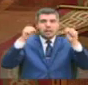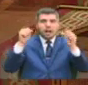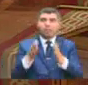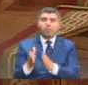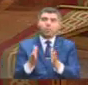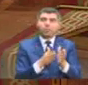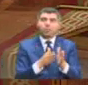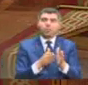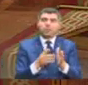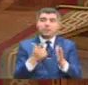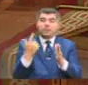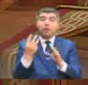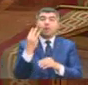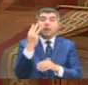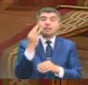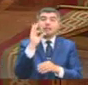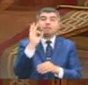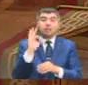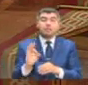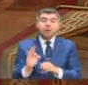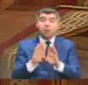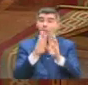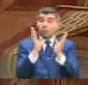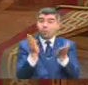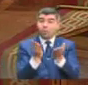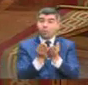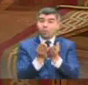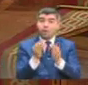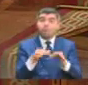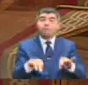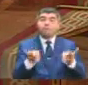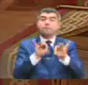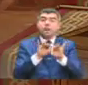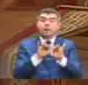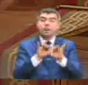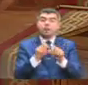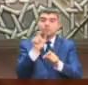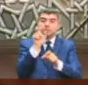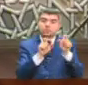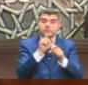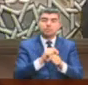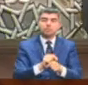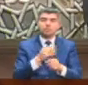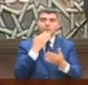الوسطى 37% اللي وصلنا للخلاصة ديال الأسر المغربية. شكرا سيد الوزير المحترم.